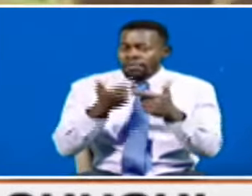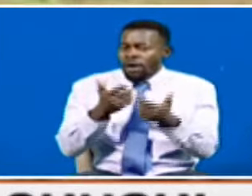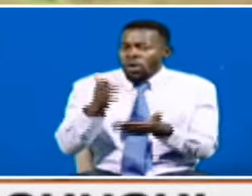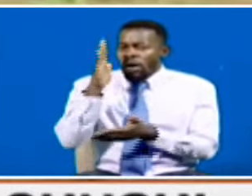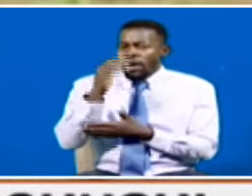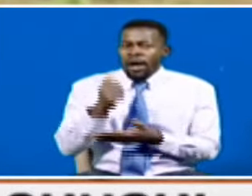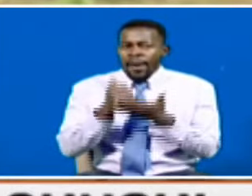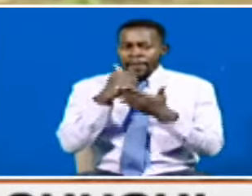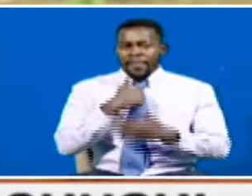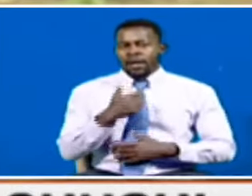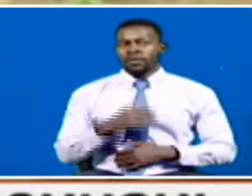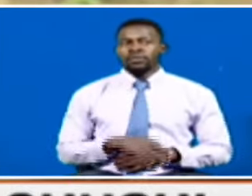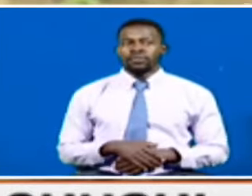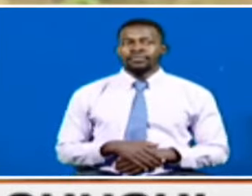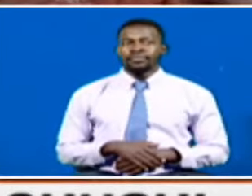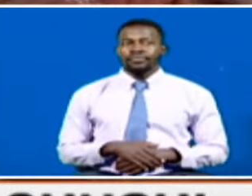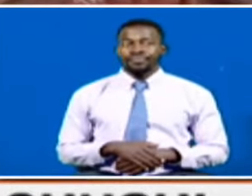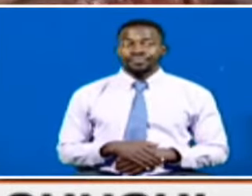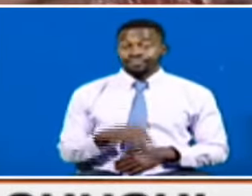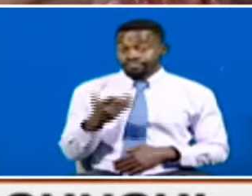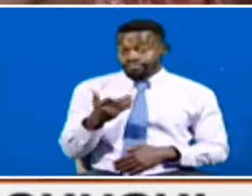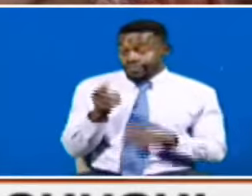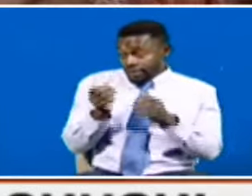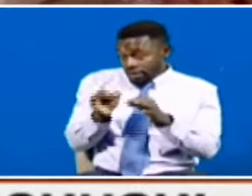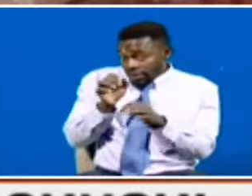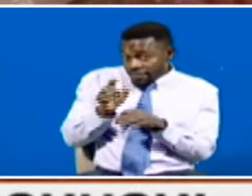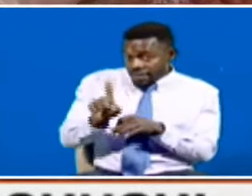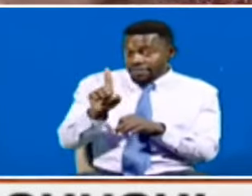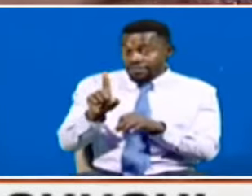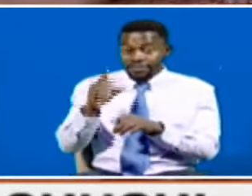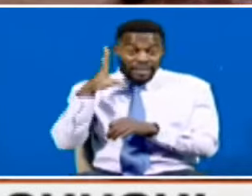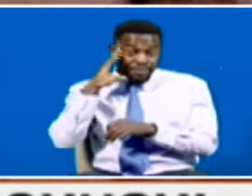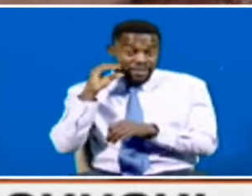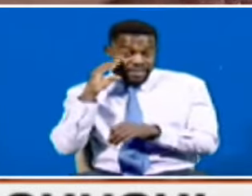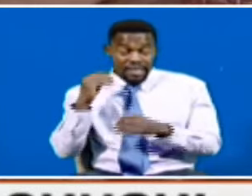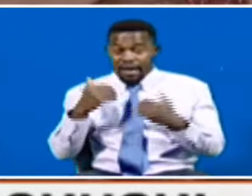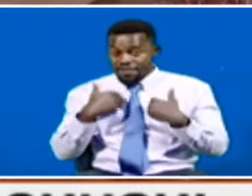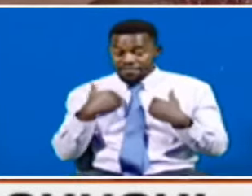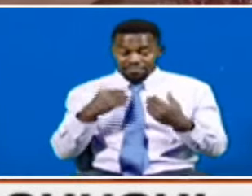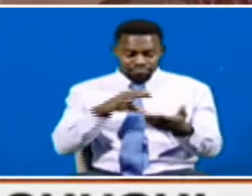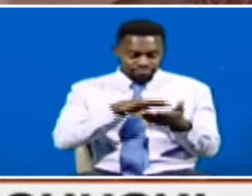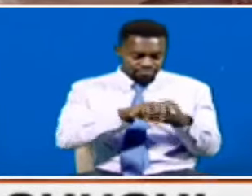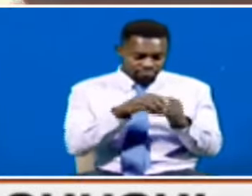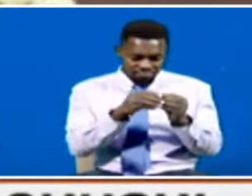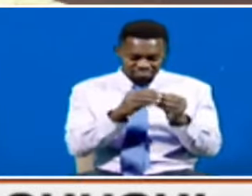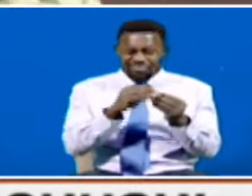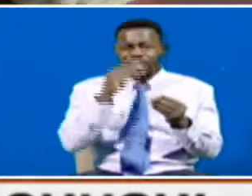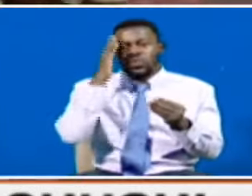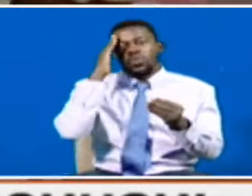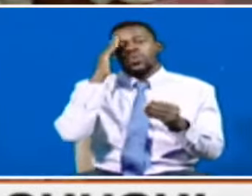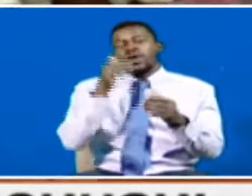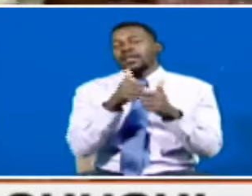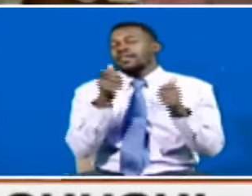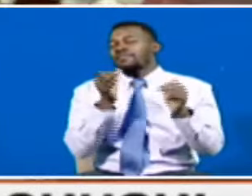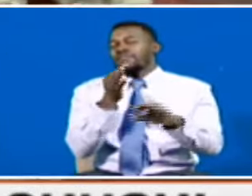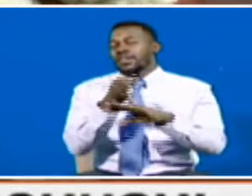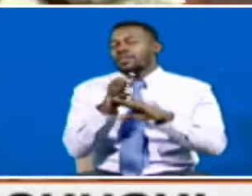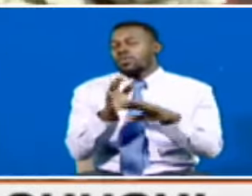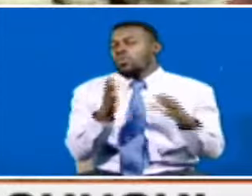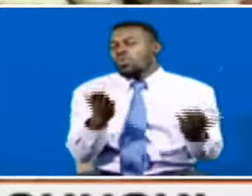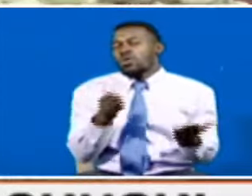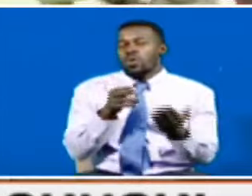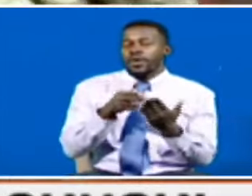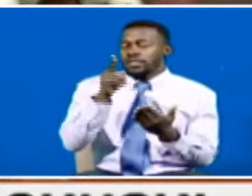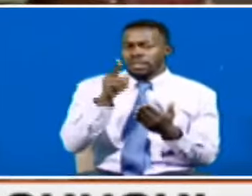mbolea ya kawaida, hata ukishika tu na mkono tu saa hiyo hiyo umefungua, unakuta inayeyuka kwa mkono. Lakini sasa hii hata ukiweka